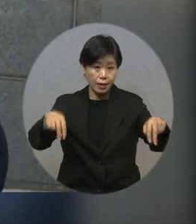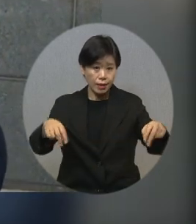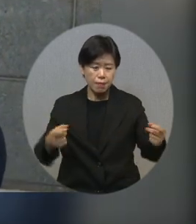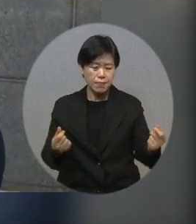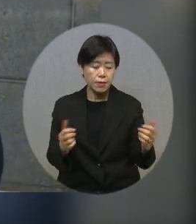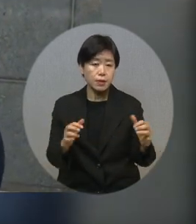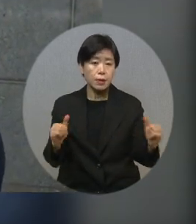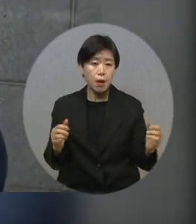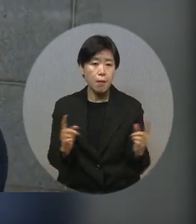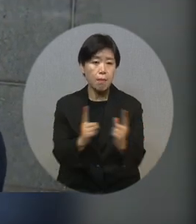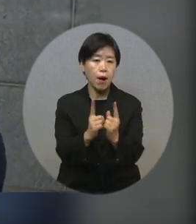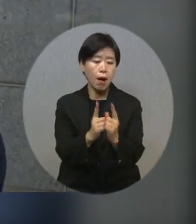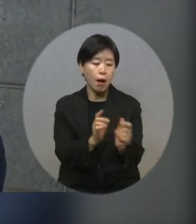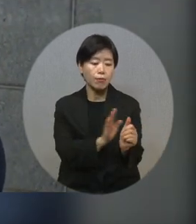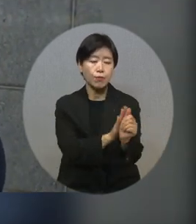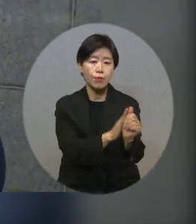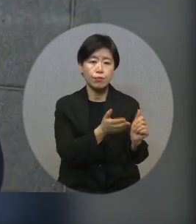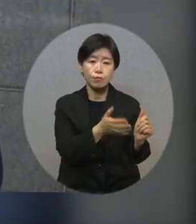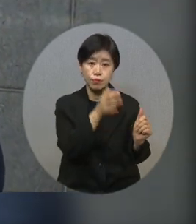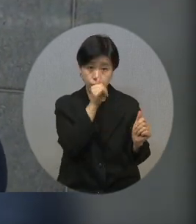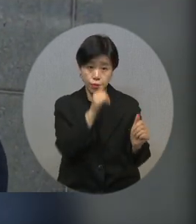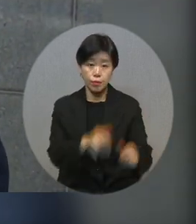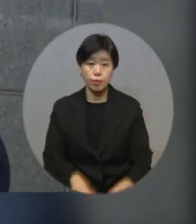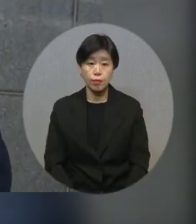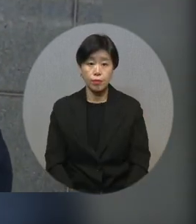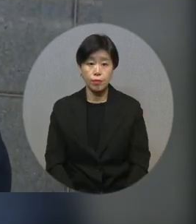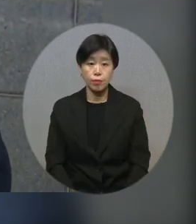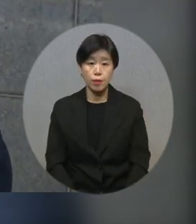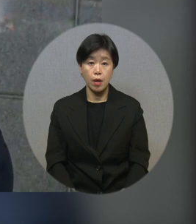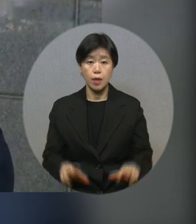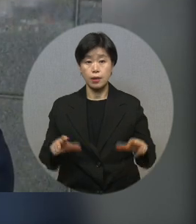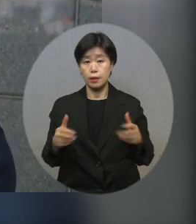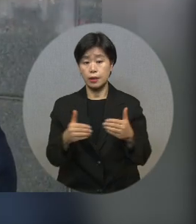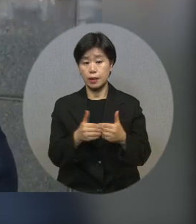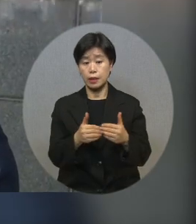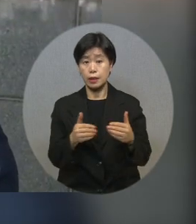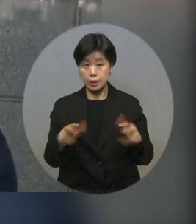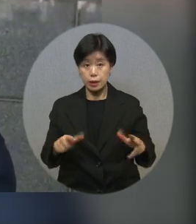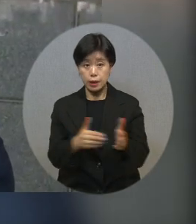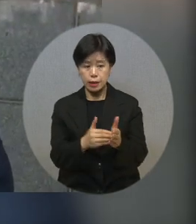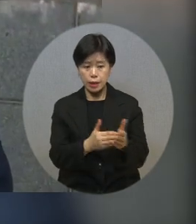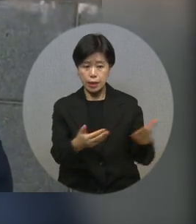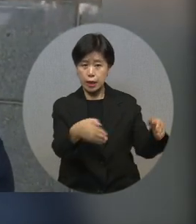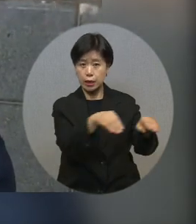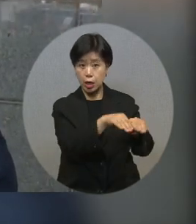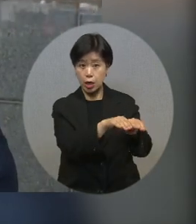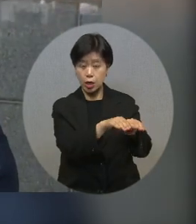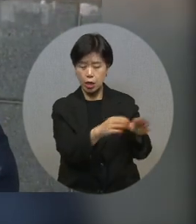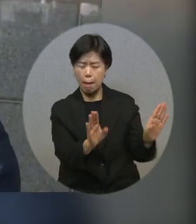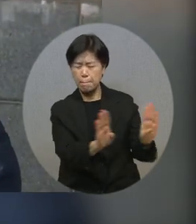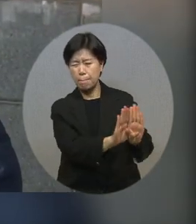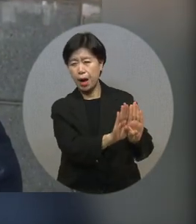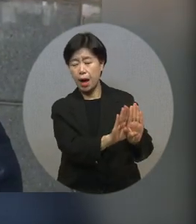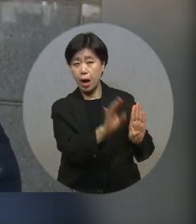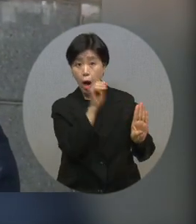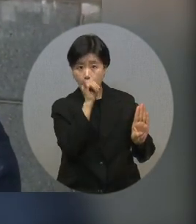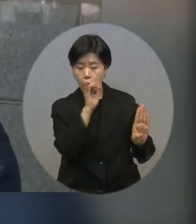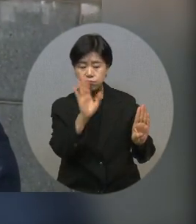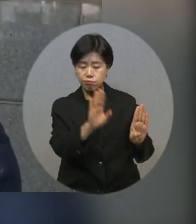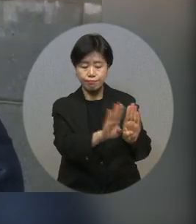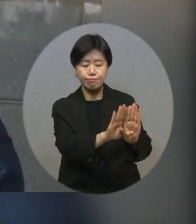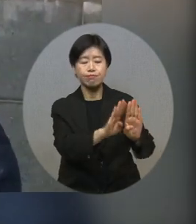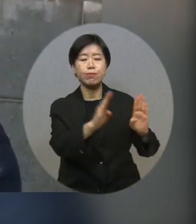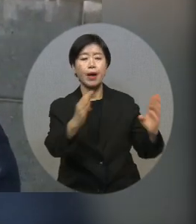있습니다. 이걸 통해서 그동안 닫혀 있었던 시설이 문을 개방하게 됩니다. 그러다